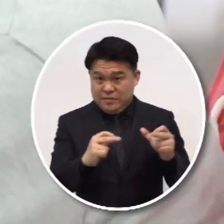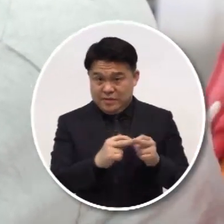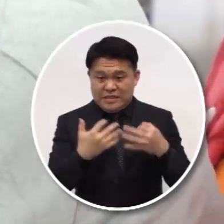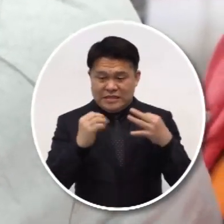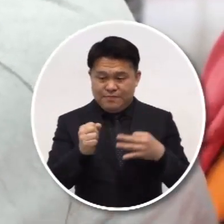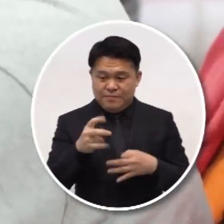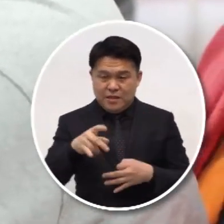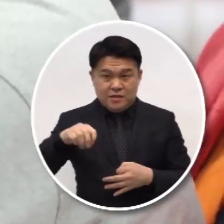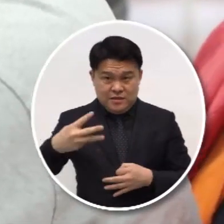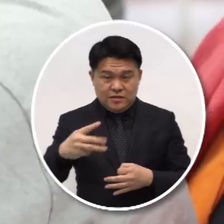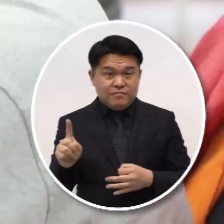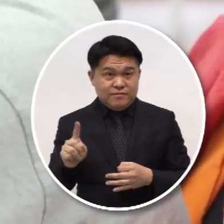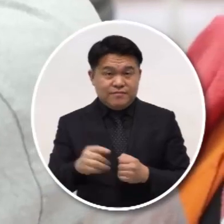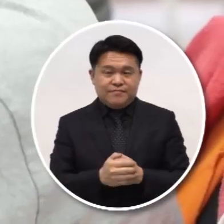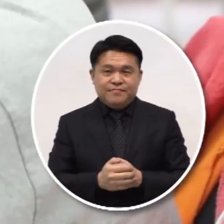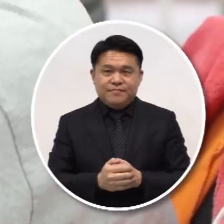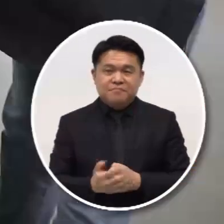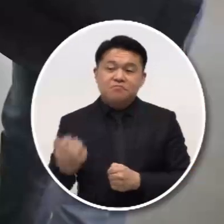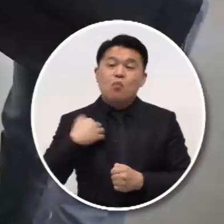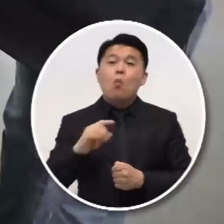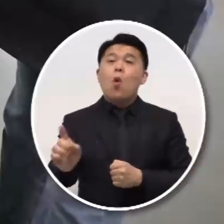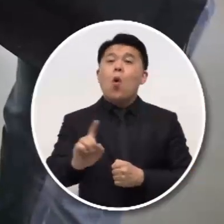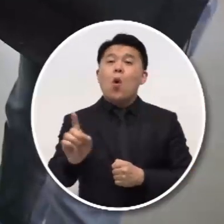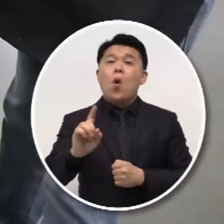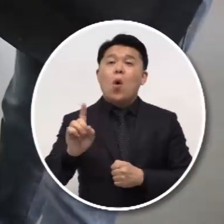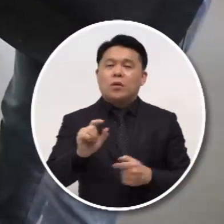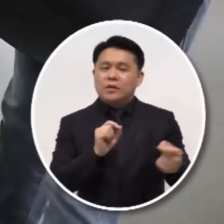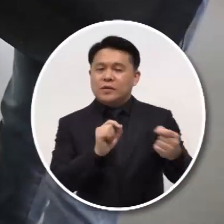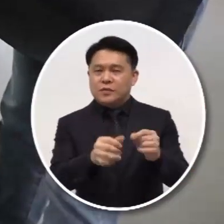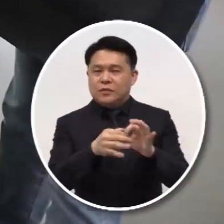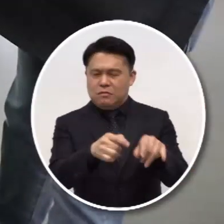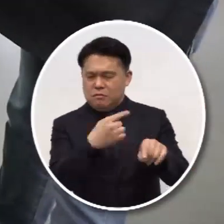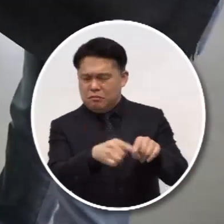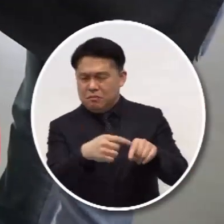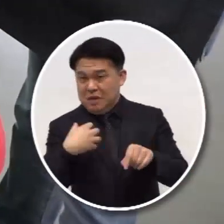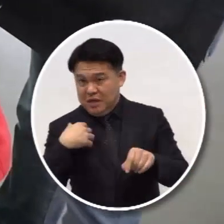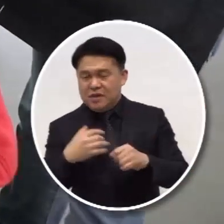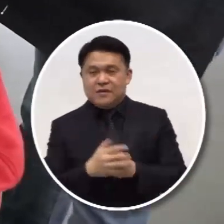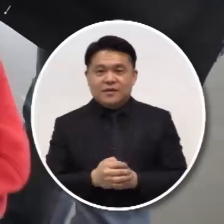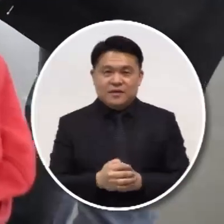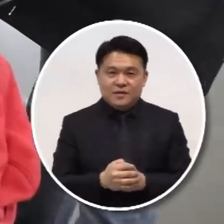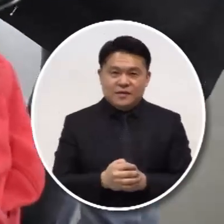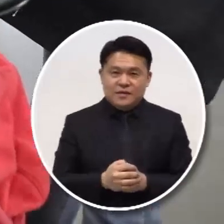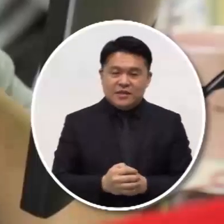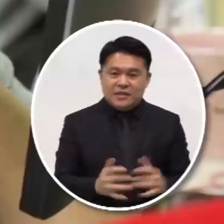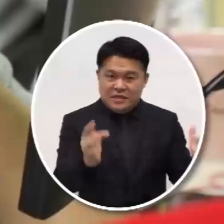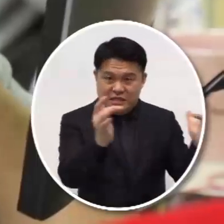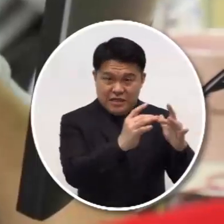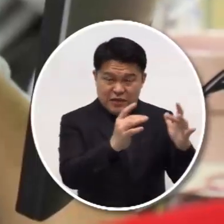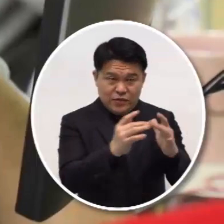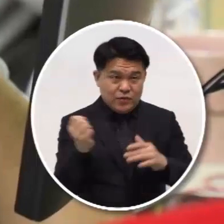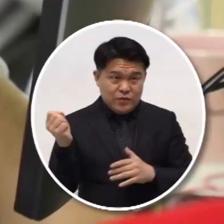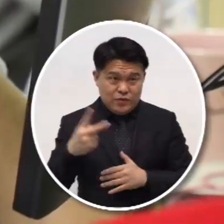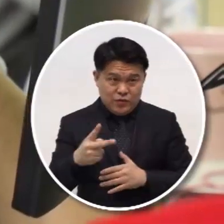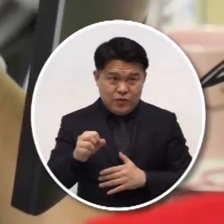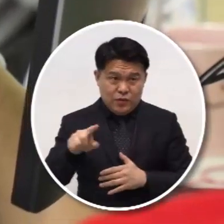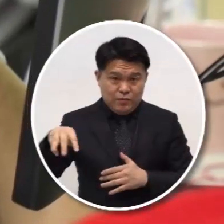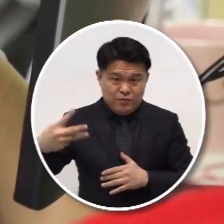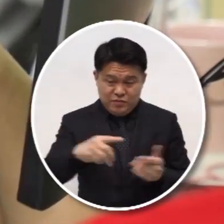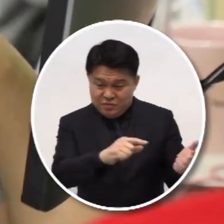시각장애인인 김혜일 씨. 그가 맡은 일은 접근성 평가인데요. 웹과 어플리케이션